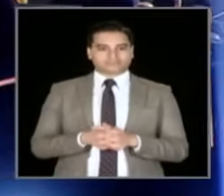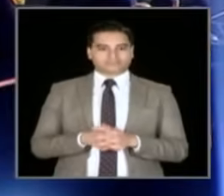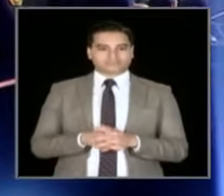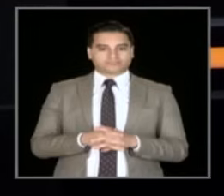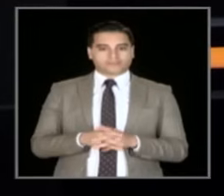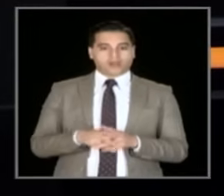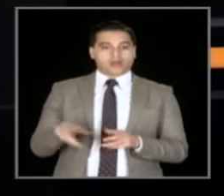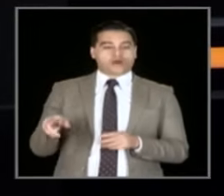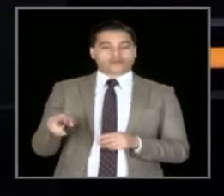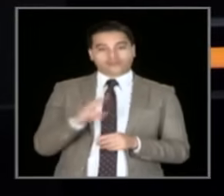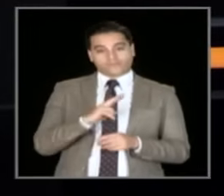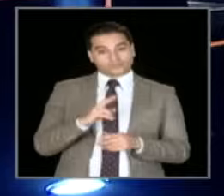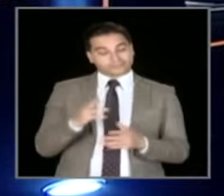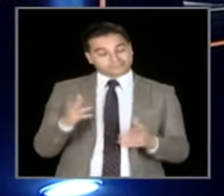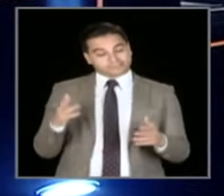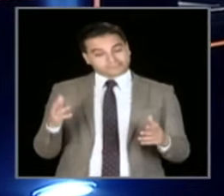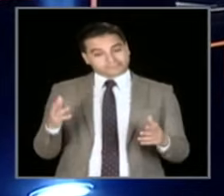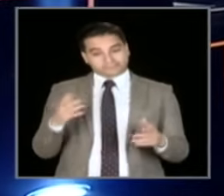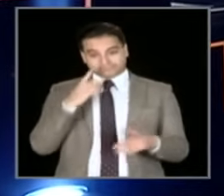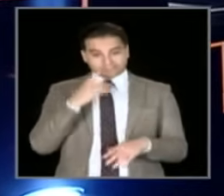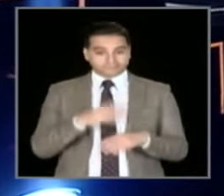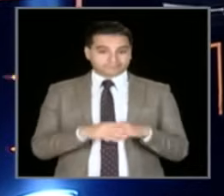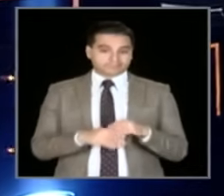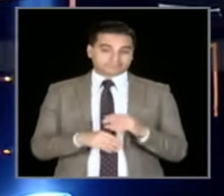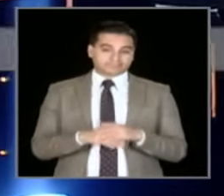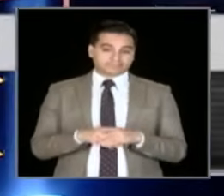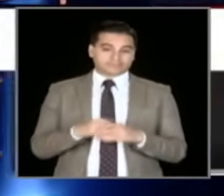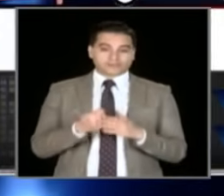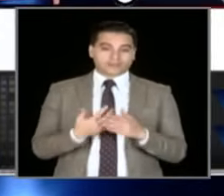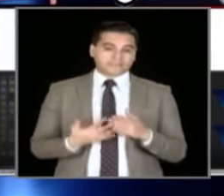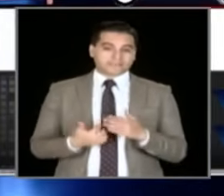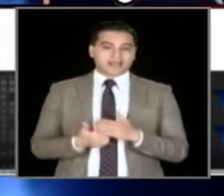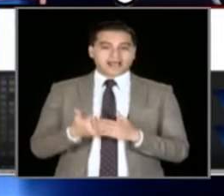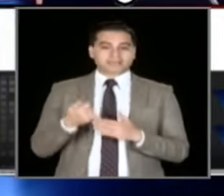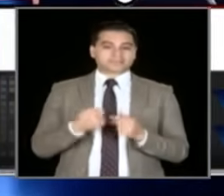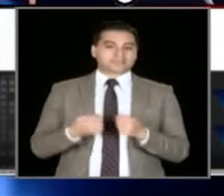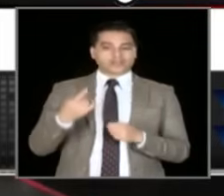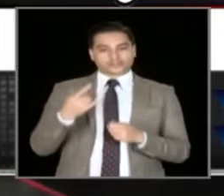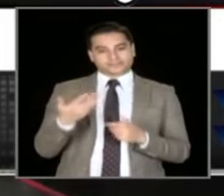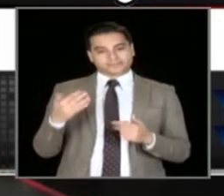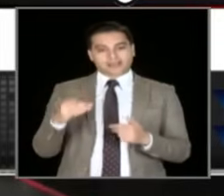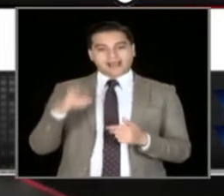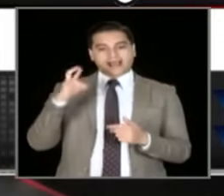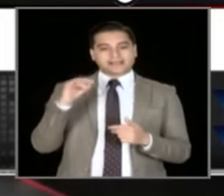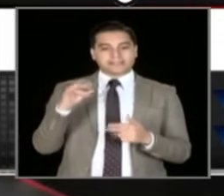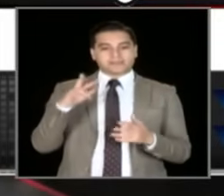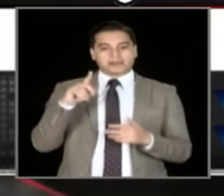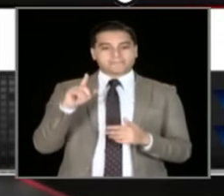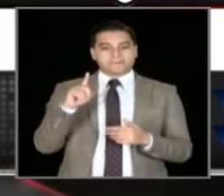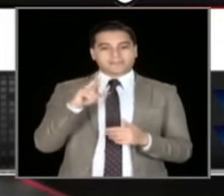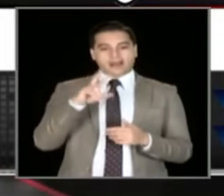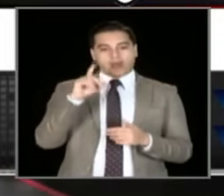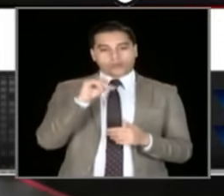هيخطفوا منكم البازر، بقول لكم من دلوقتي. فأنا في رأيي ناقص 5 أحسن من زائد 10. حازم